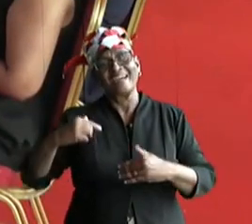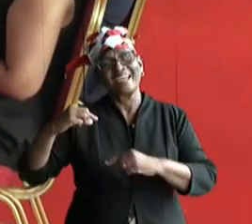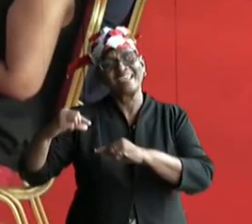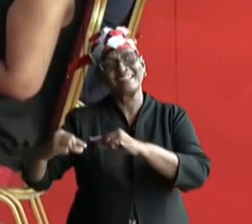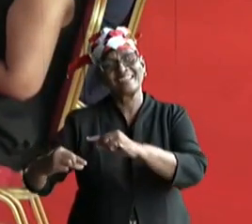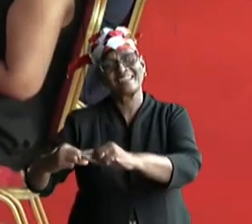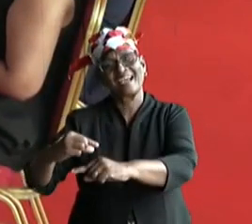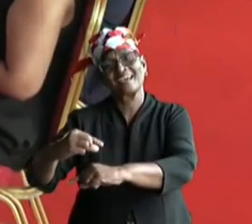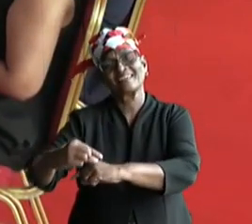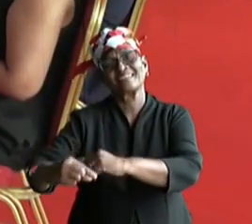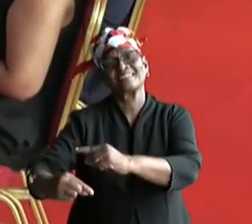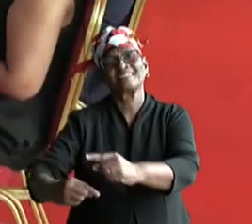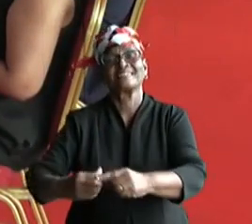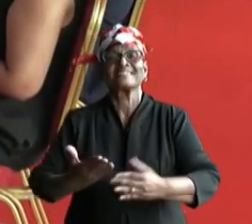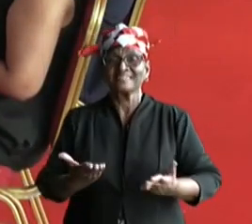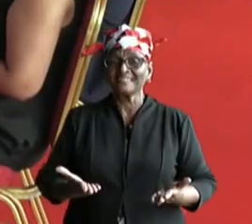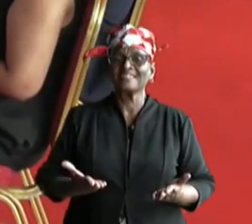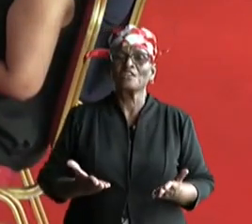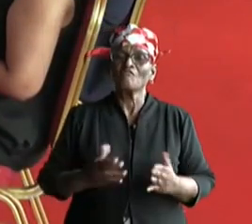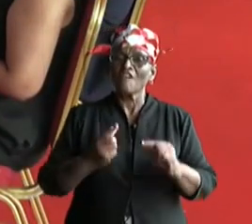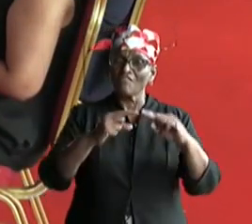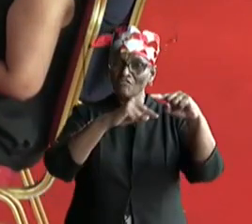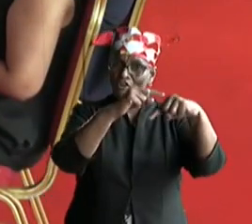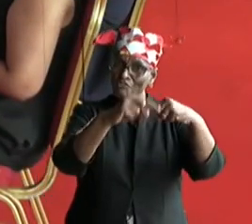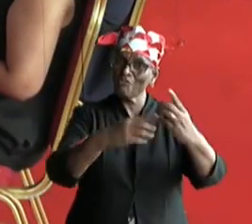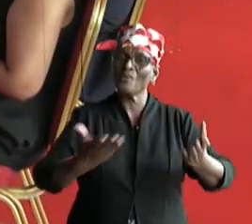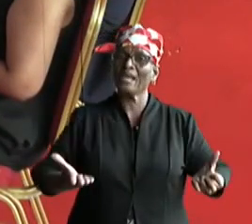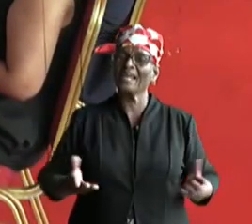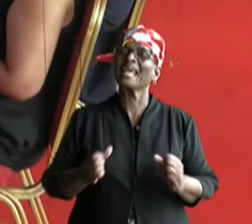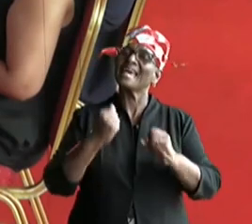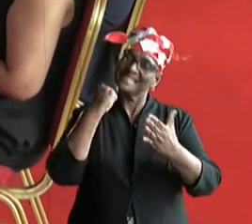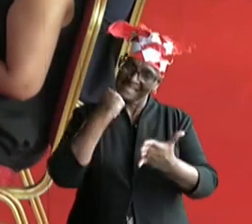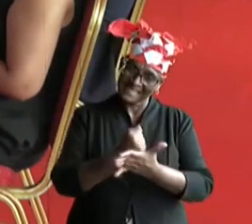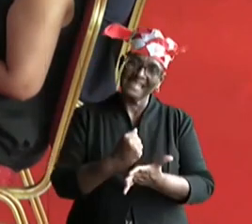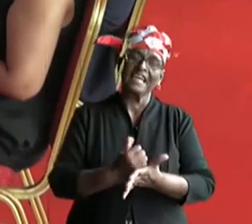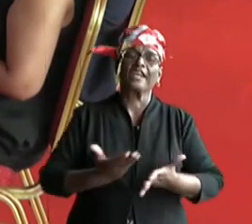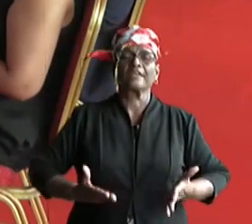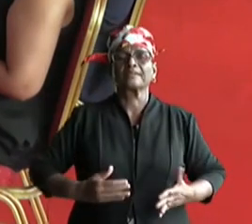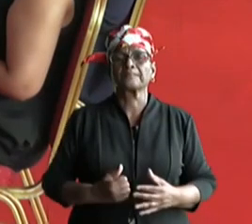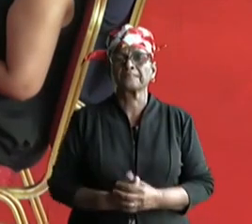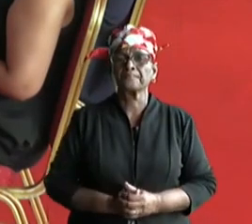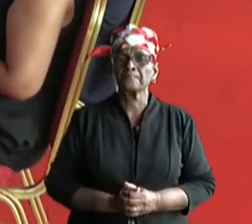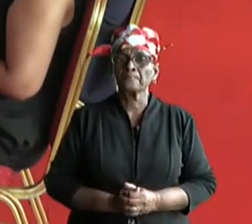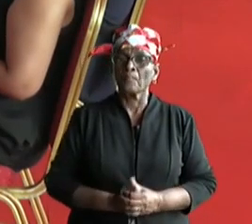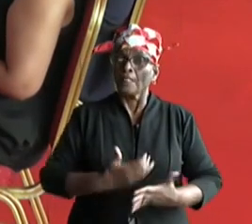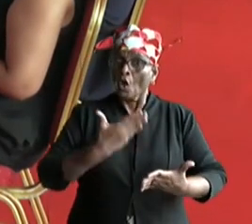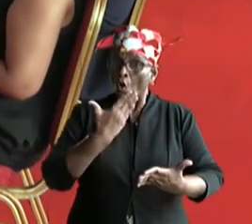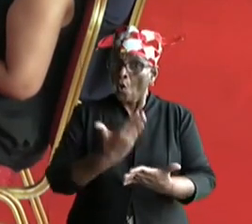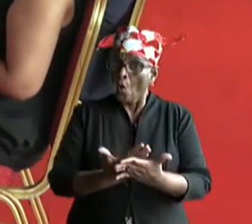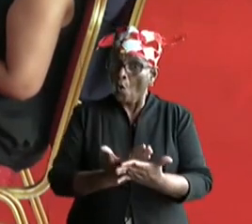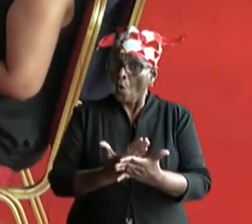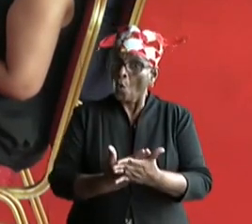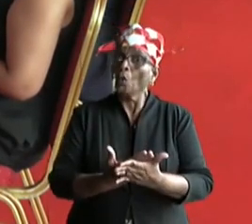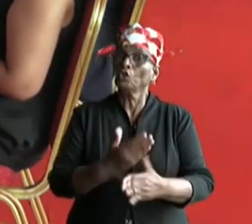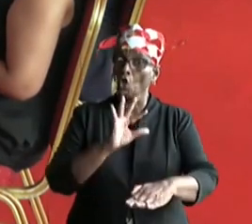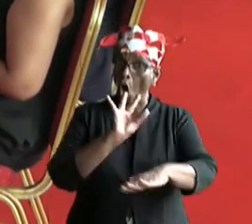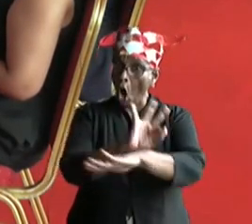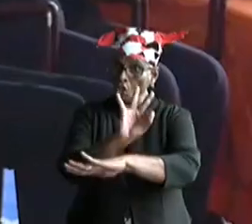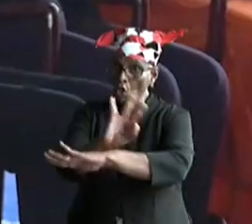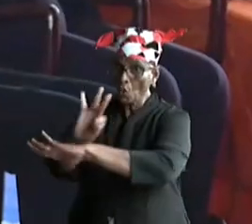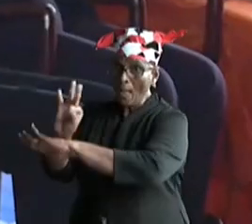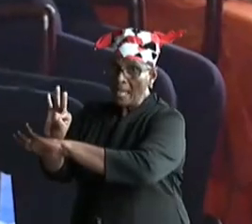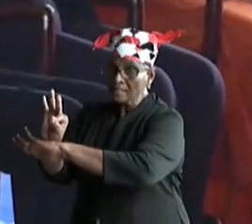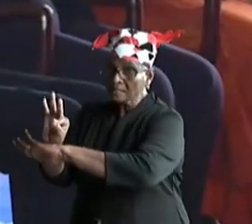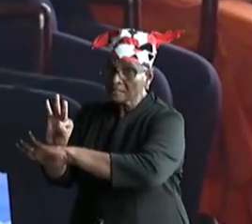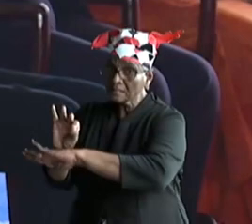dividend in de vorm van ontwikkeling en zekerheid. Een goed onderwezen volk, meneer de voorzitter,